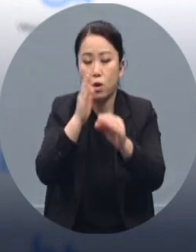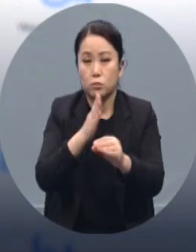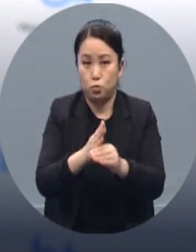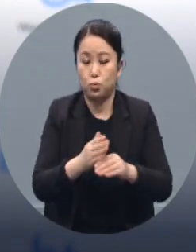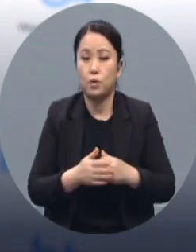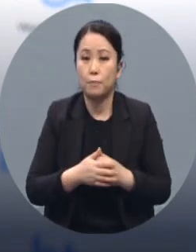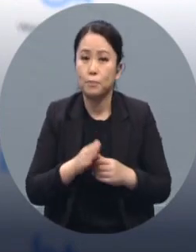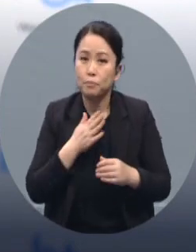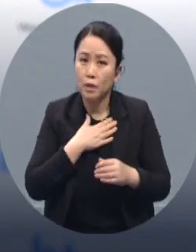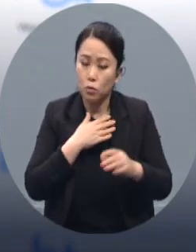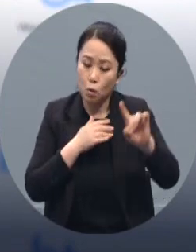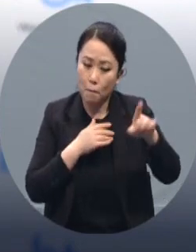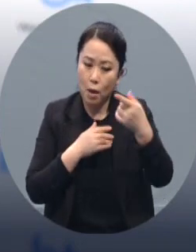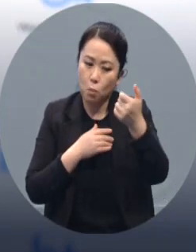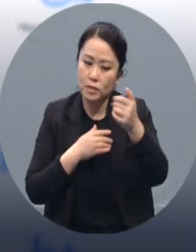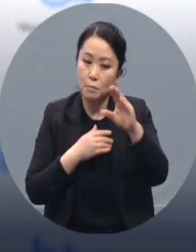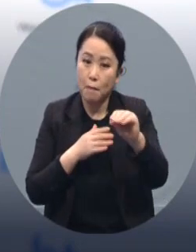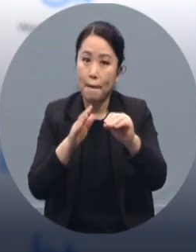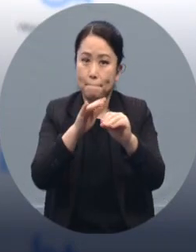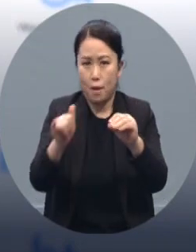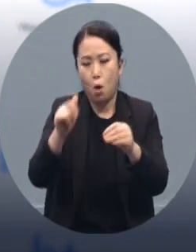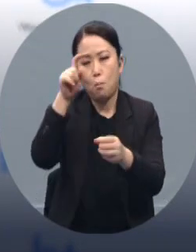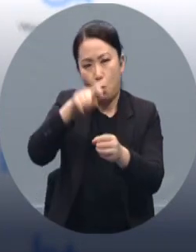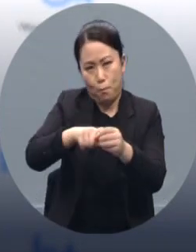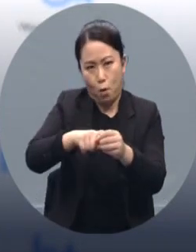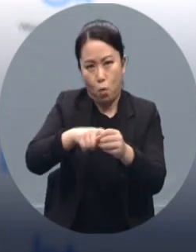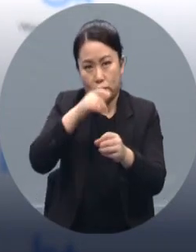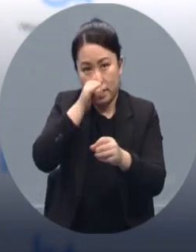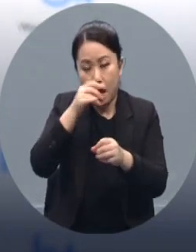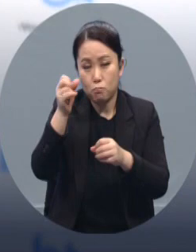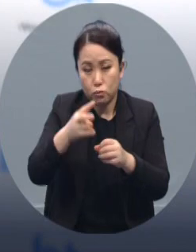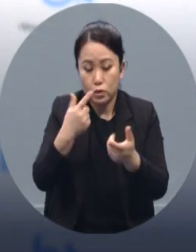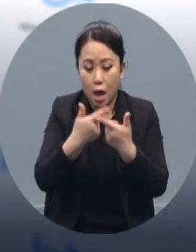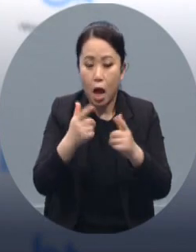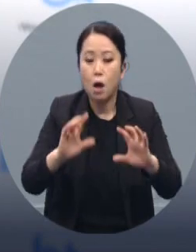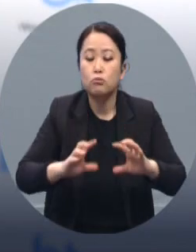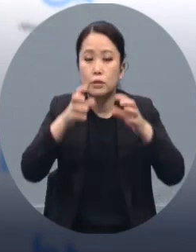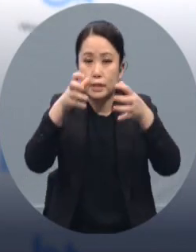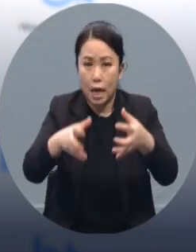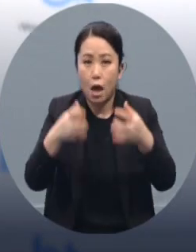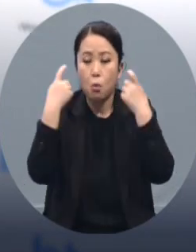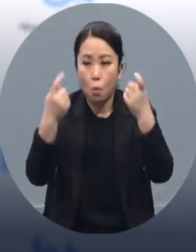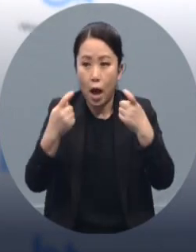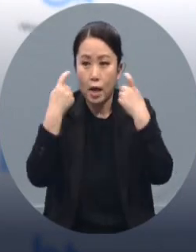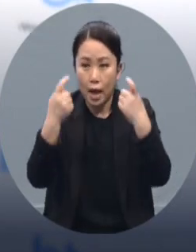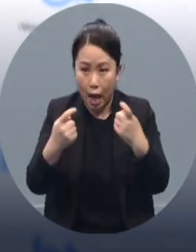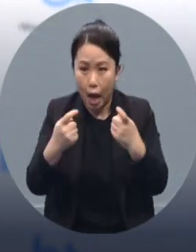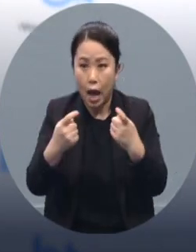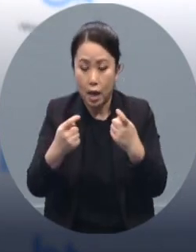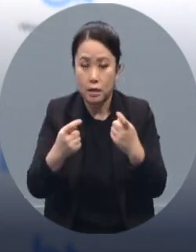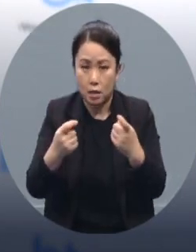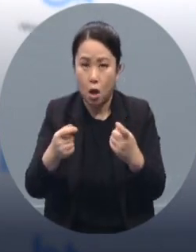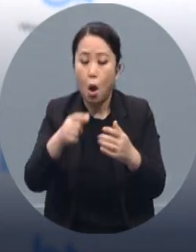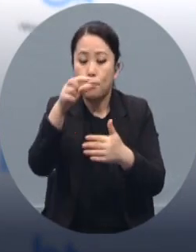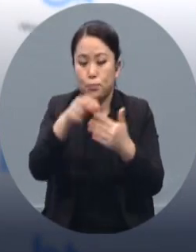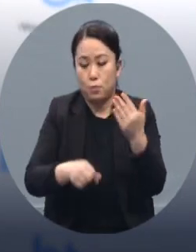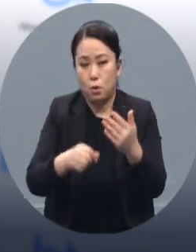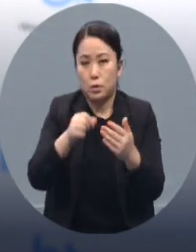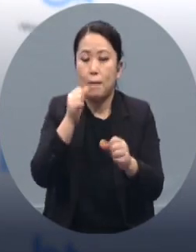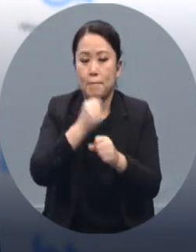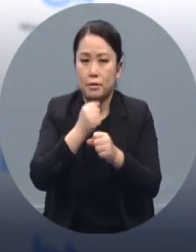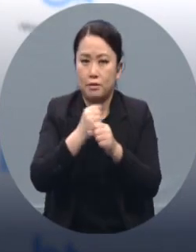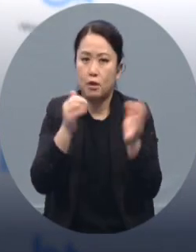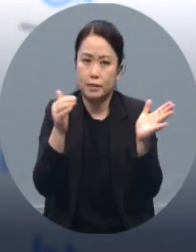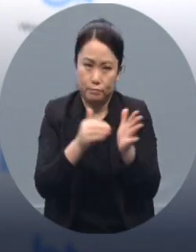관광객을 유치하는 목표를 세웠습니다. 부산 국제 관광 BR을 만들었습니다. 그래서 저희들도 부산에